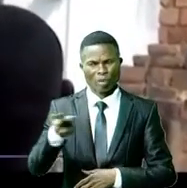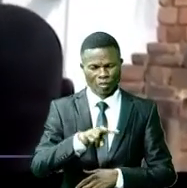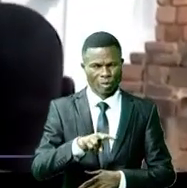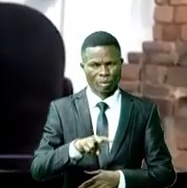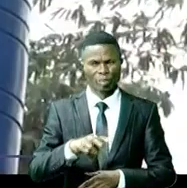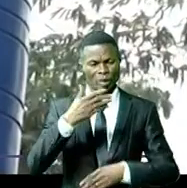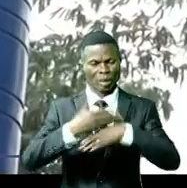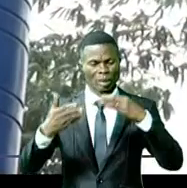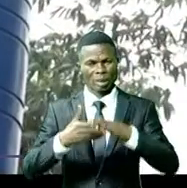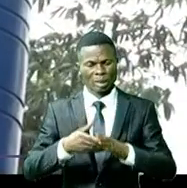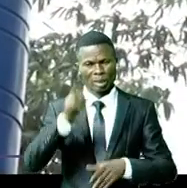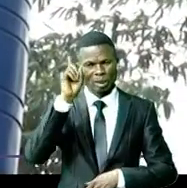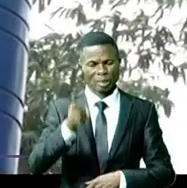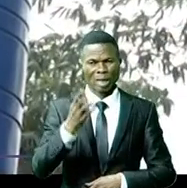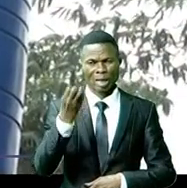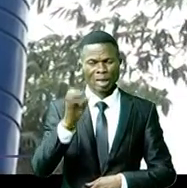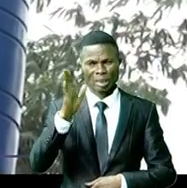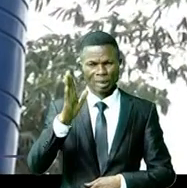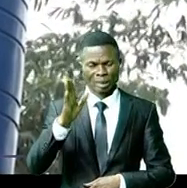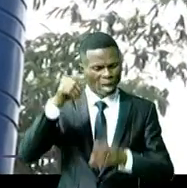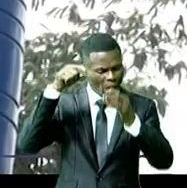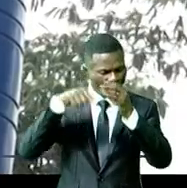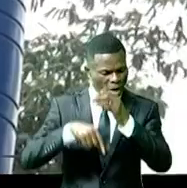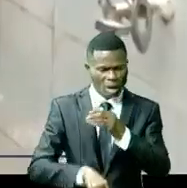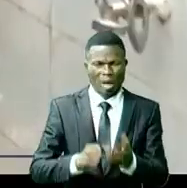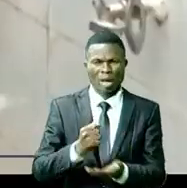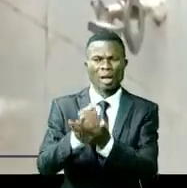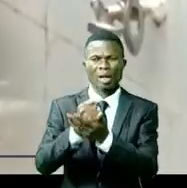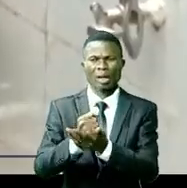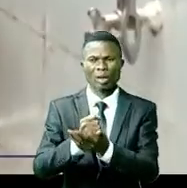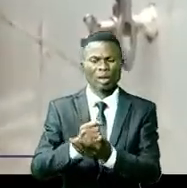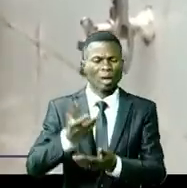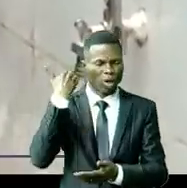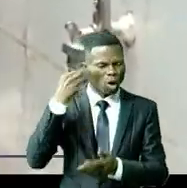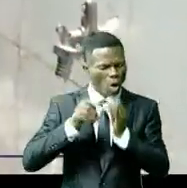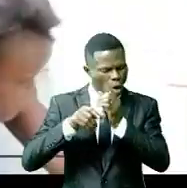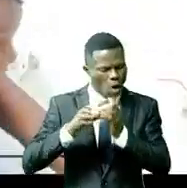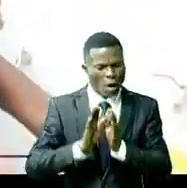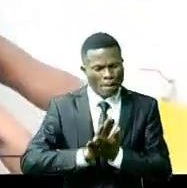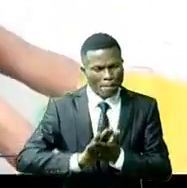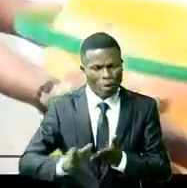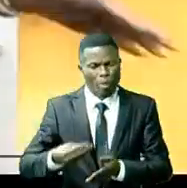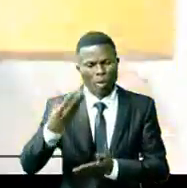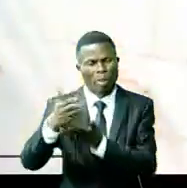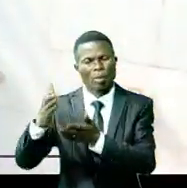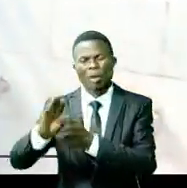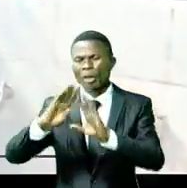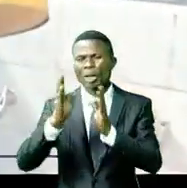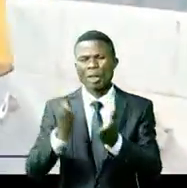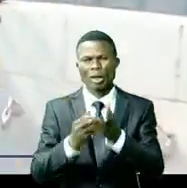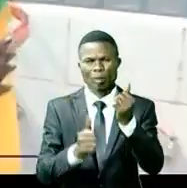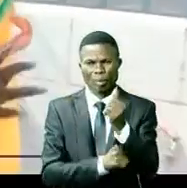ouvrage de 145 mètres de profondeur permettant de tirer l'eau potable à offrir aux usagers